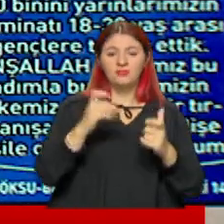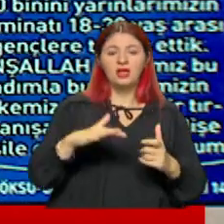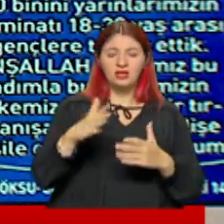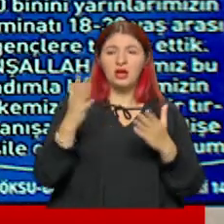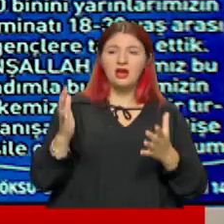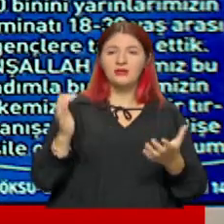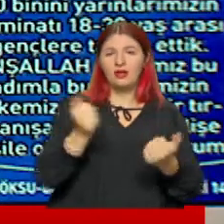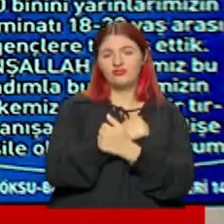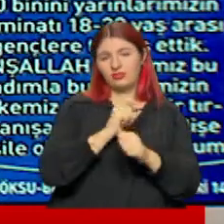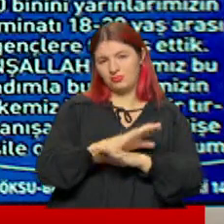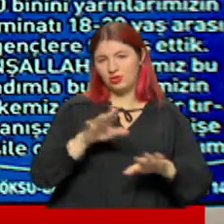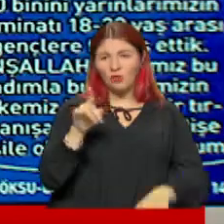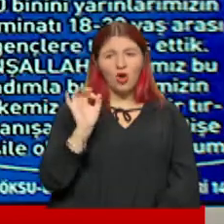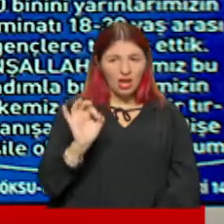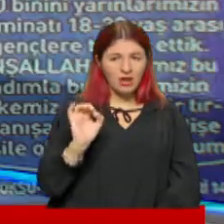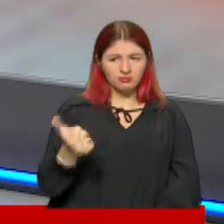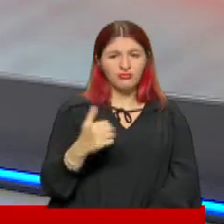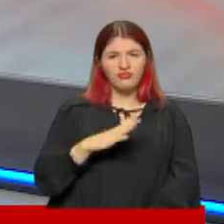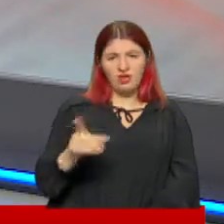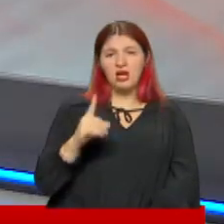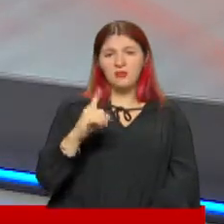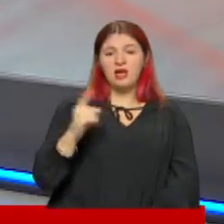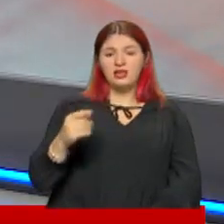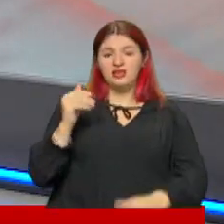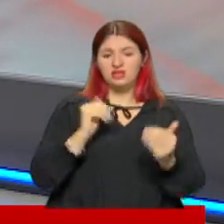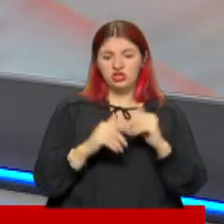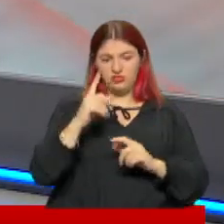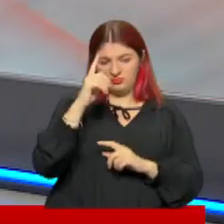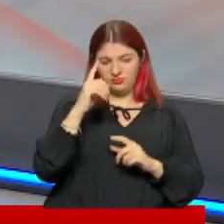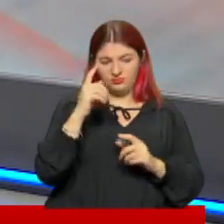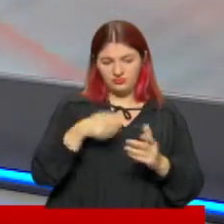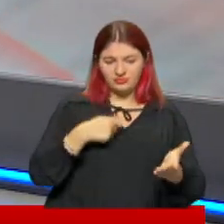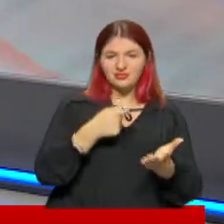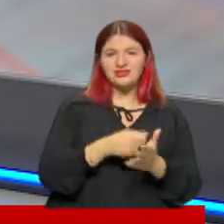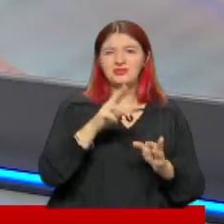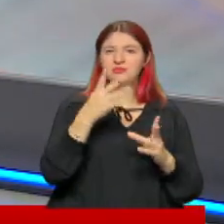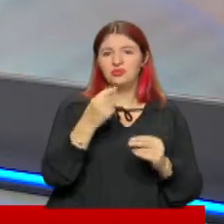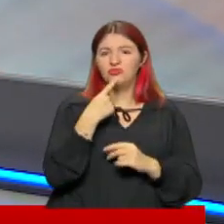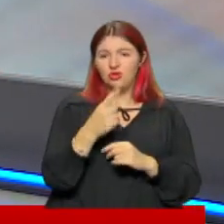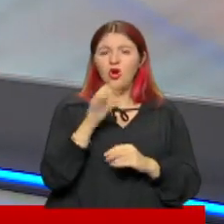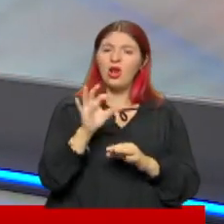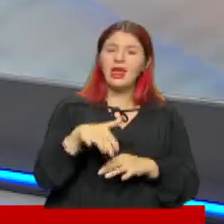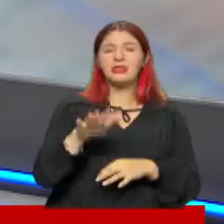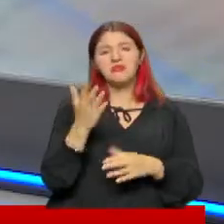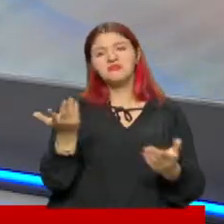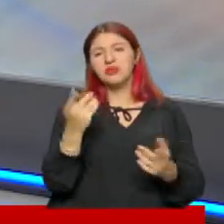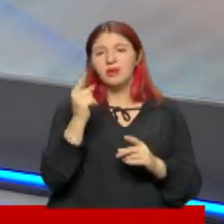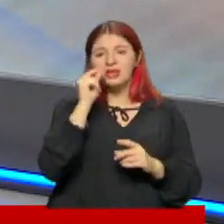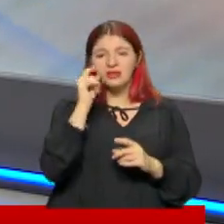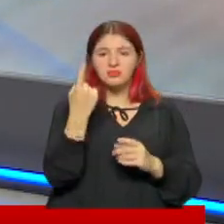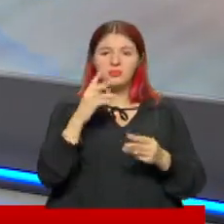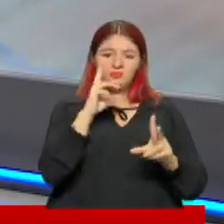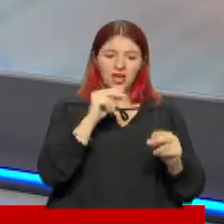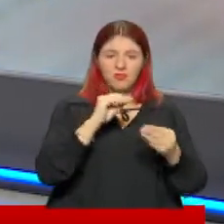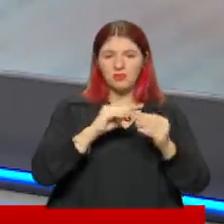alanına kavuşturacağız bu önemli Hani bir yandan da seçim yatırımı olduğu da söyleniyor öyle veya değil insanların bir